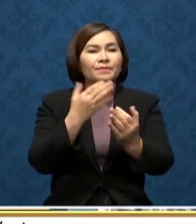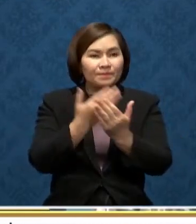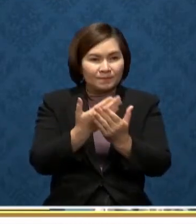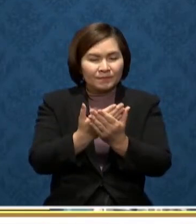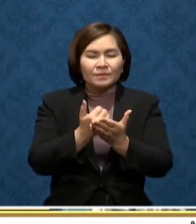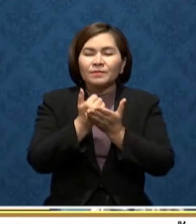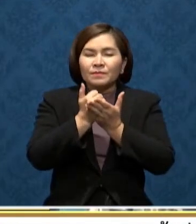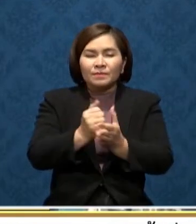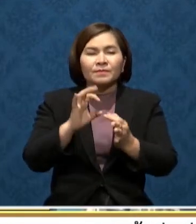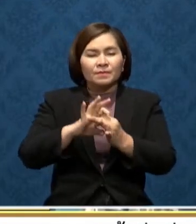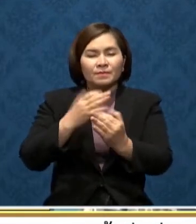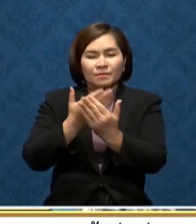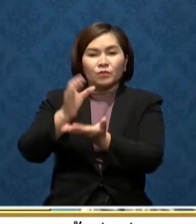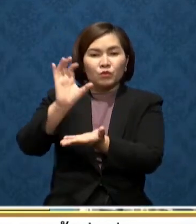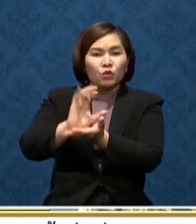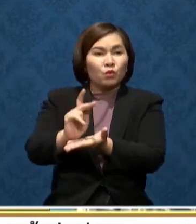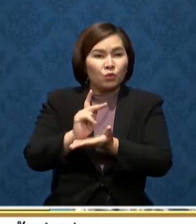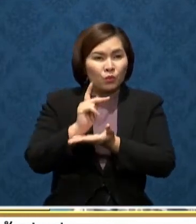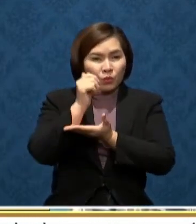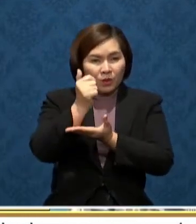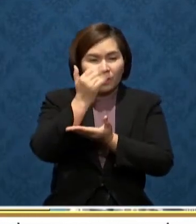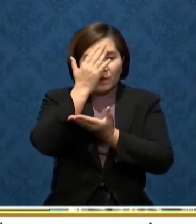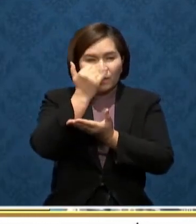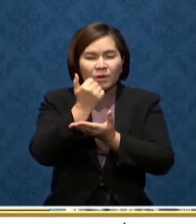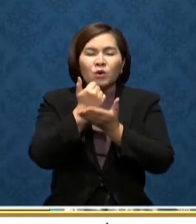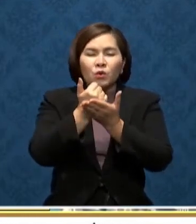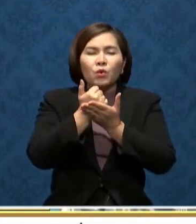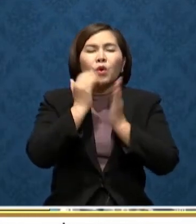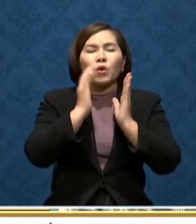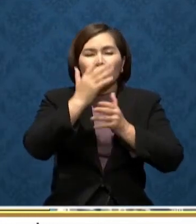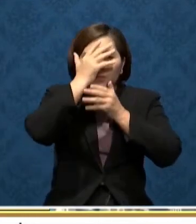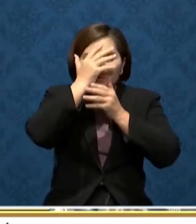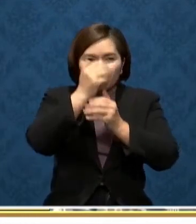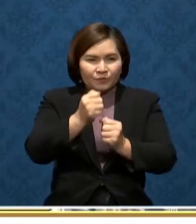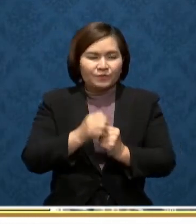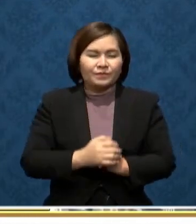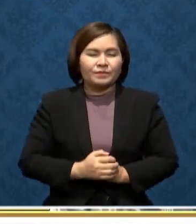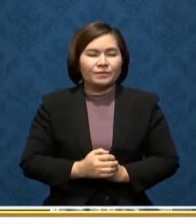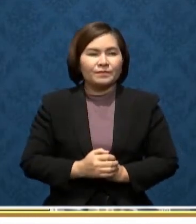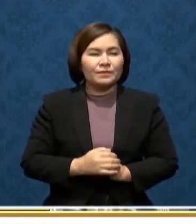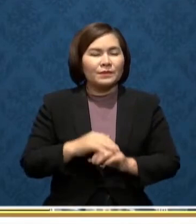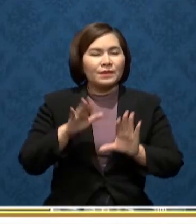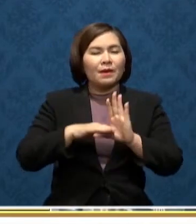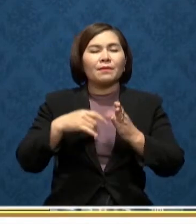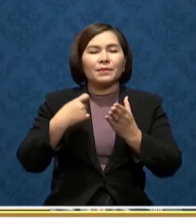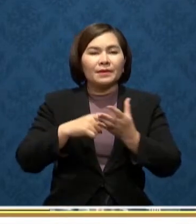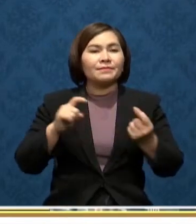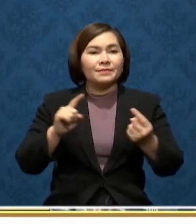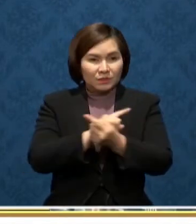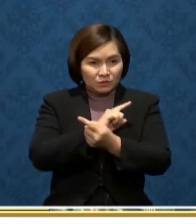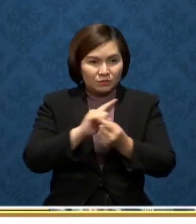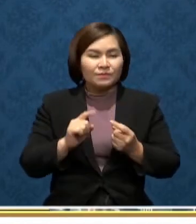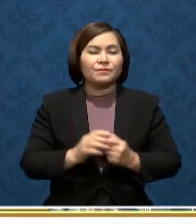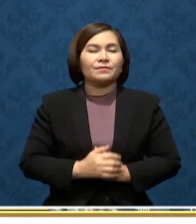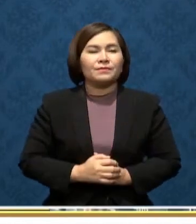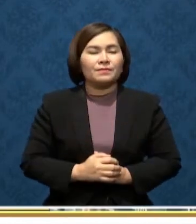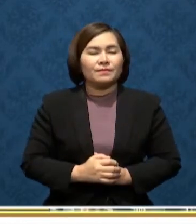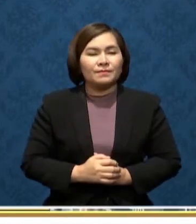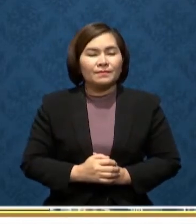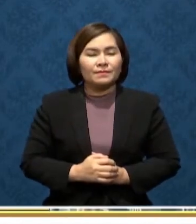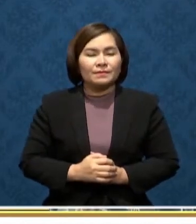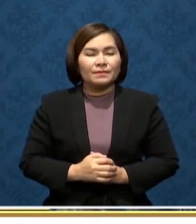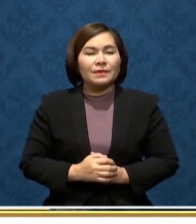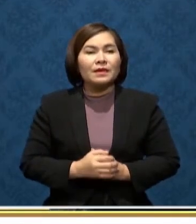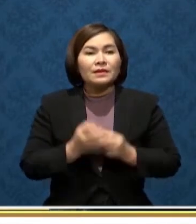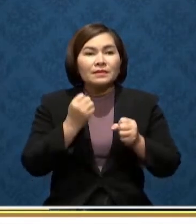เหลือร่างแหล่งเงินทุนเพื่อเป็นทุนการจูงใจให้ธุรกิจเข้าสู่ระบบนอกจากนี้เราควรทำระบบ